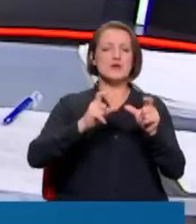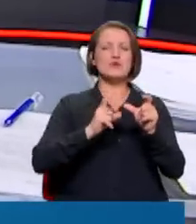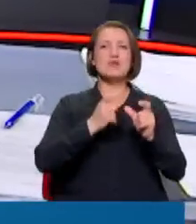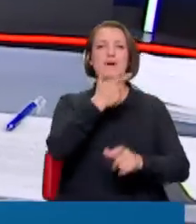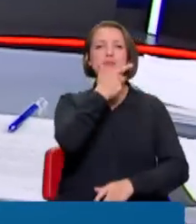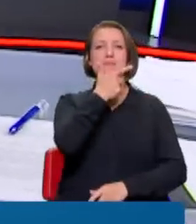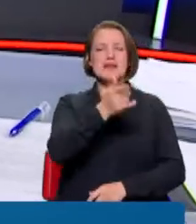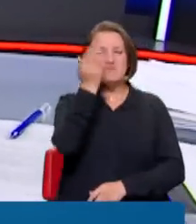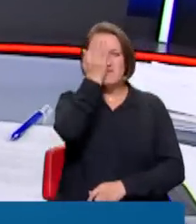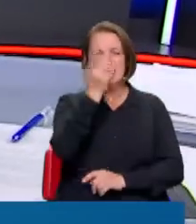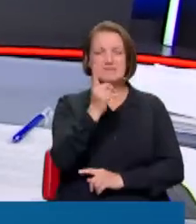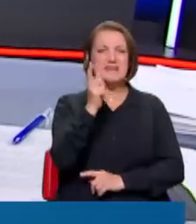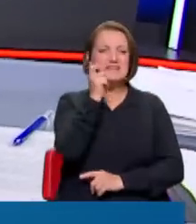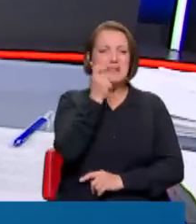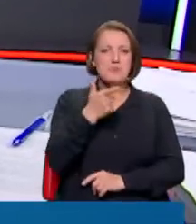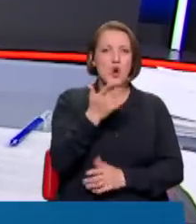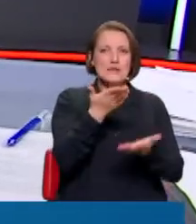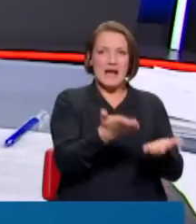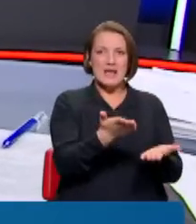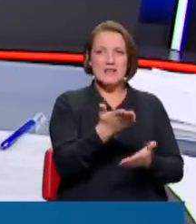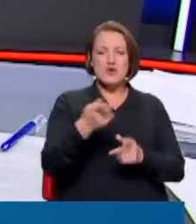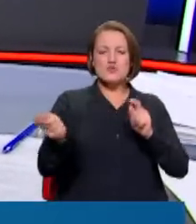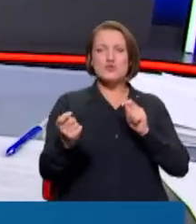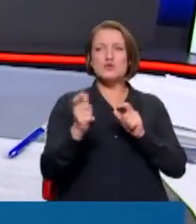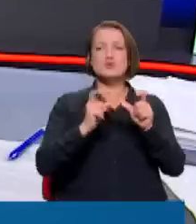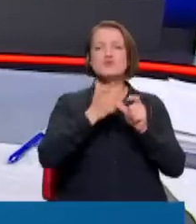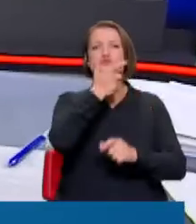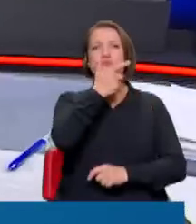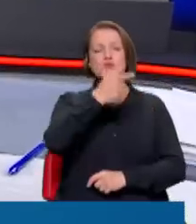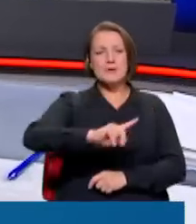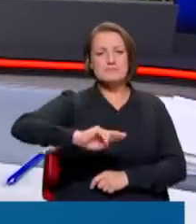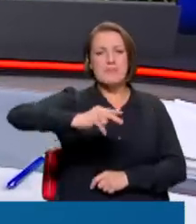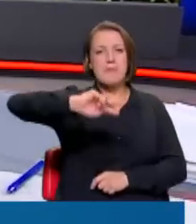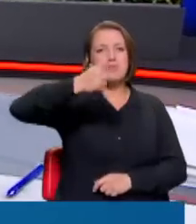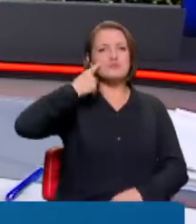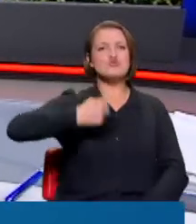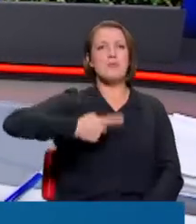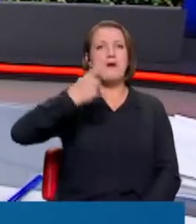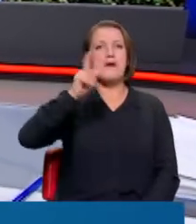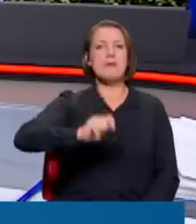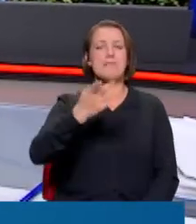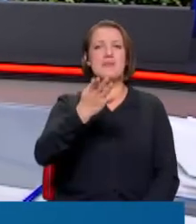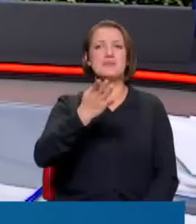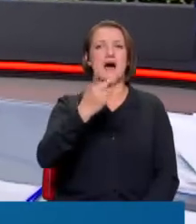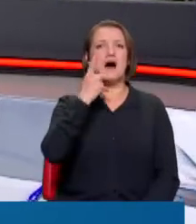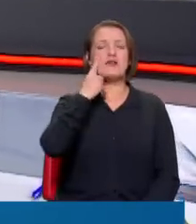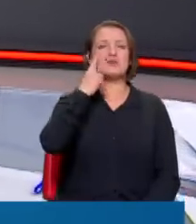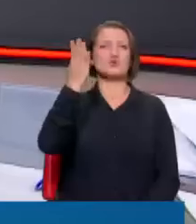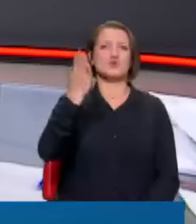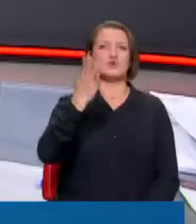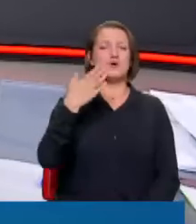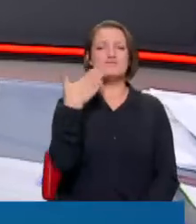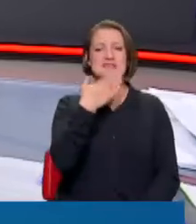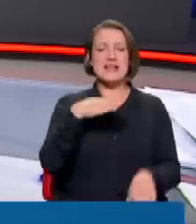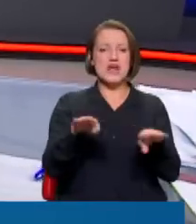demireli fakir bir İslam köy'den Çoban sülüğü Cumhurbaşkanlığı makamına çıkaran rejim adıdır fırsat eşitliğidir